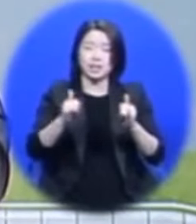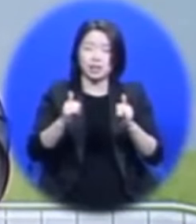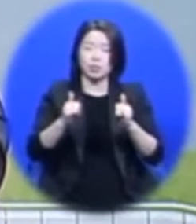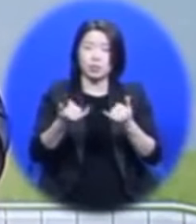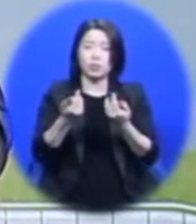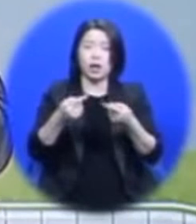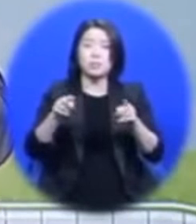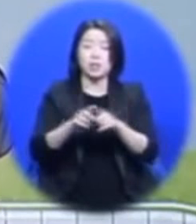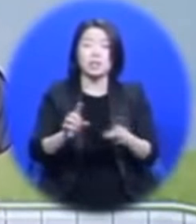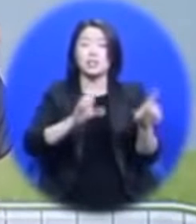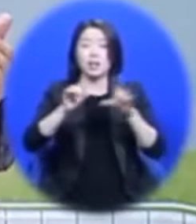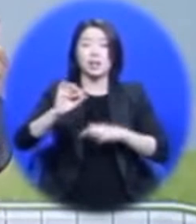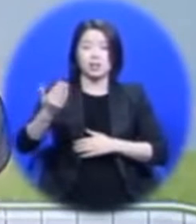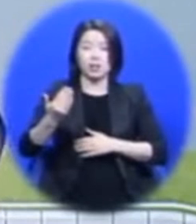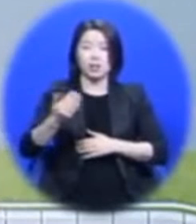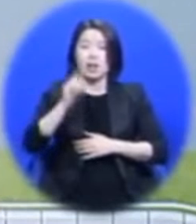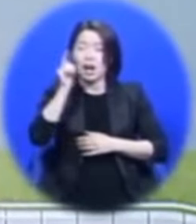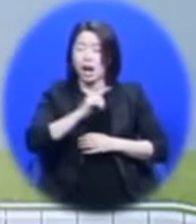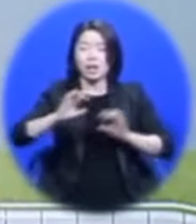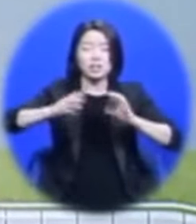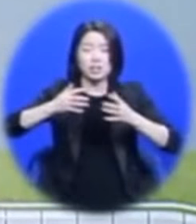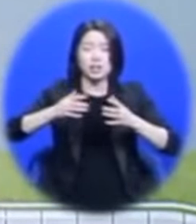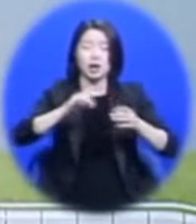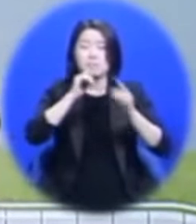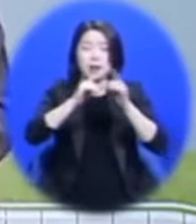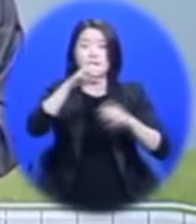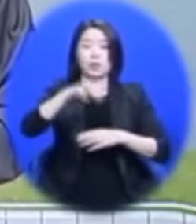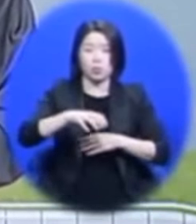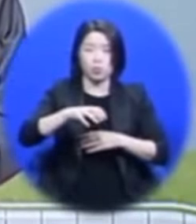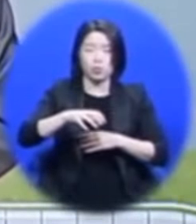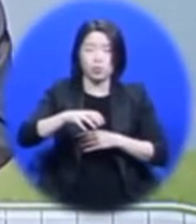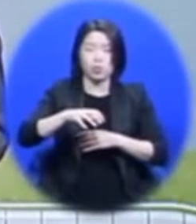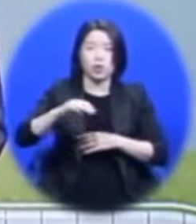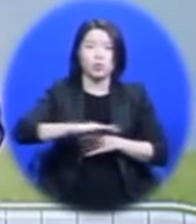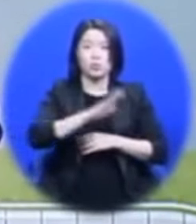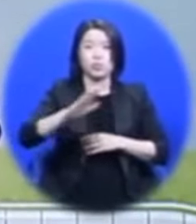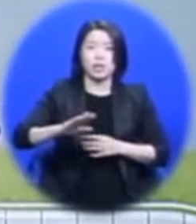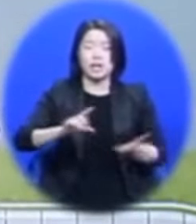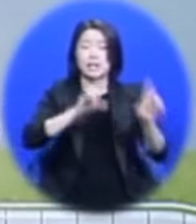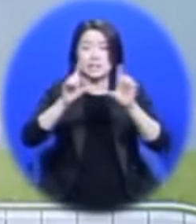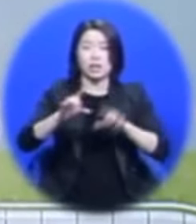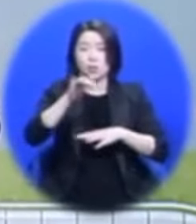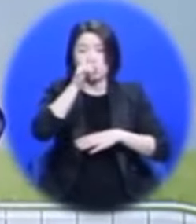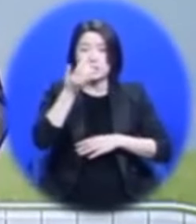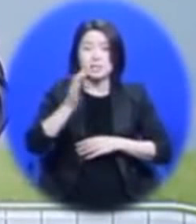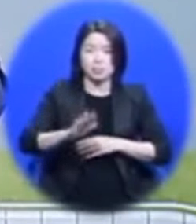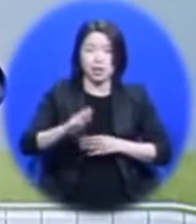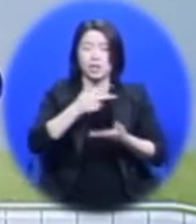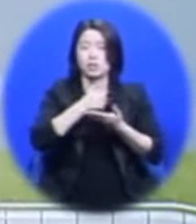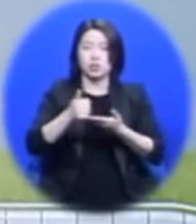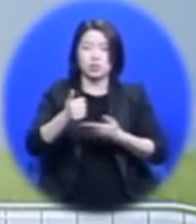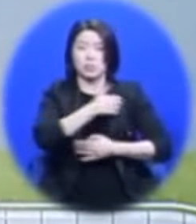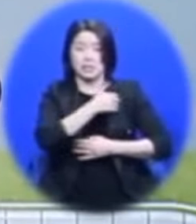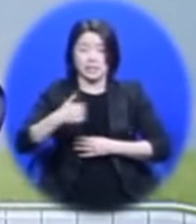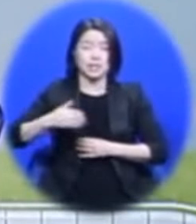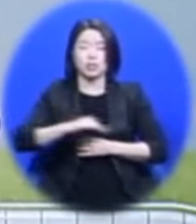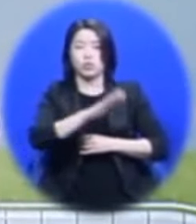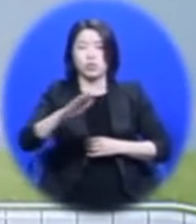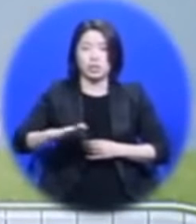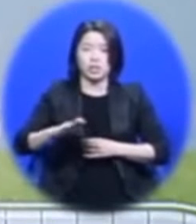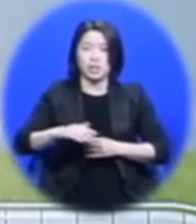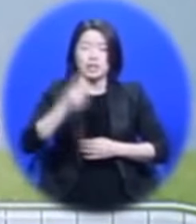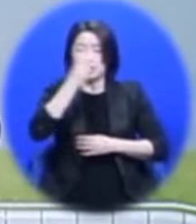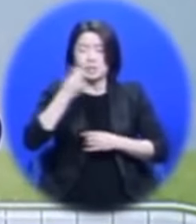되고 정말 악한 세상이라고 말하는 곳에서 우리가 살지만 주님은 능히 우리를 지키실 수